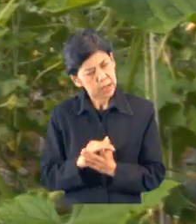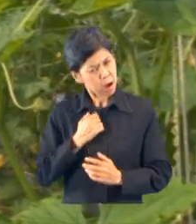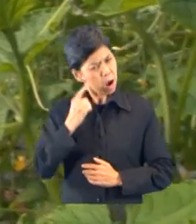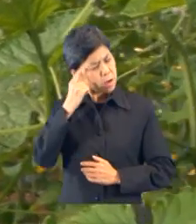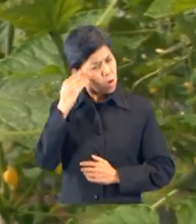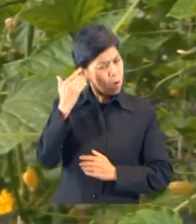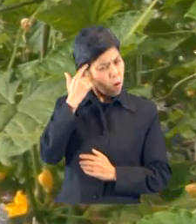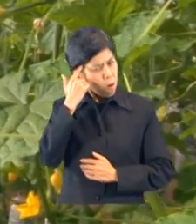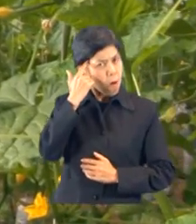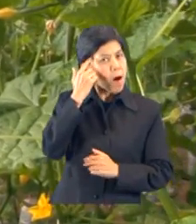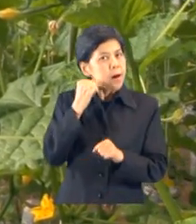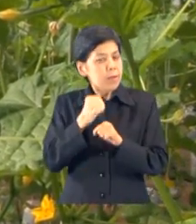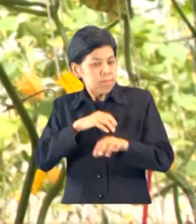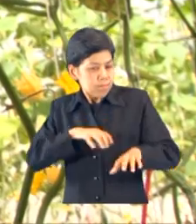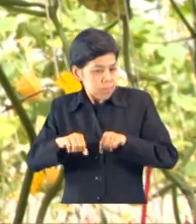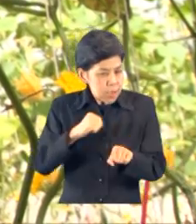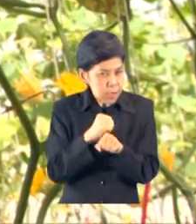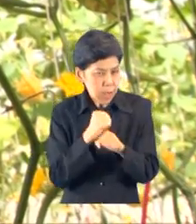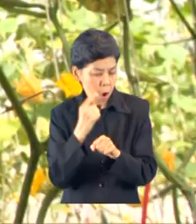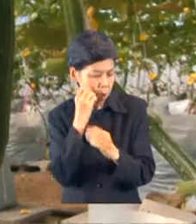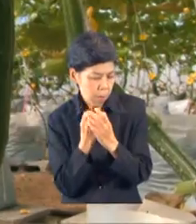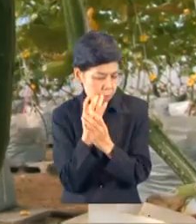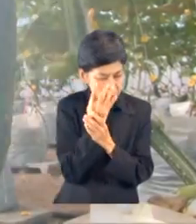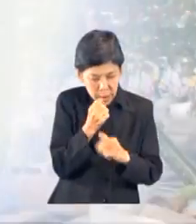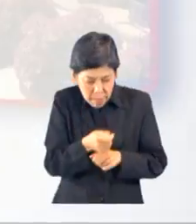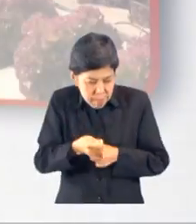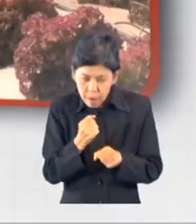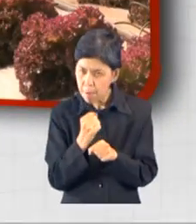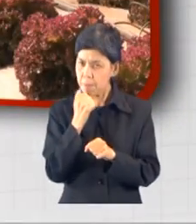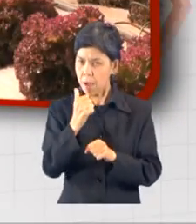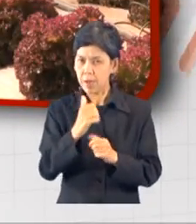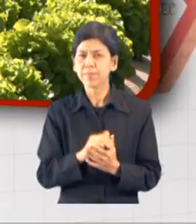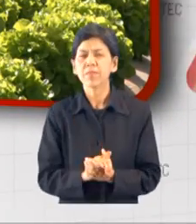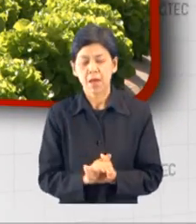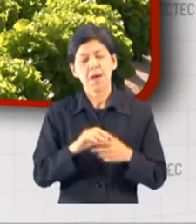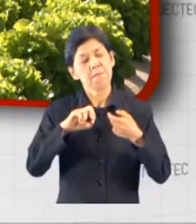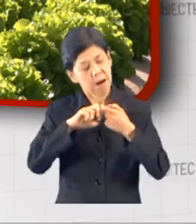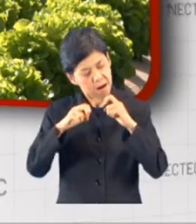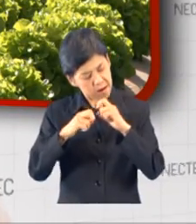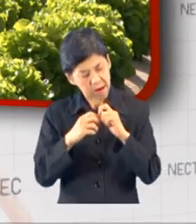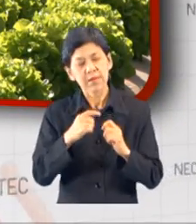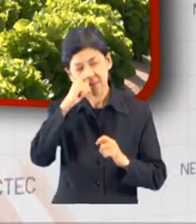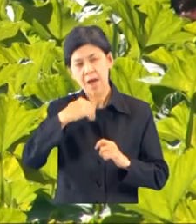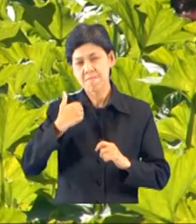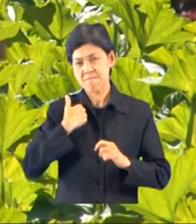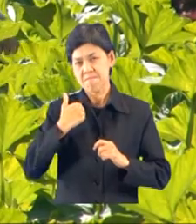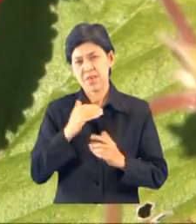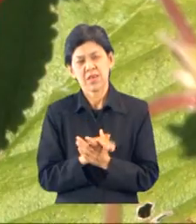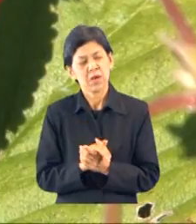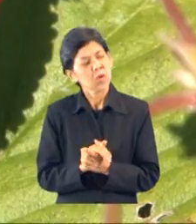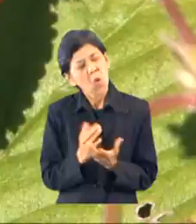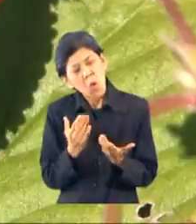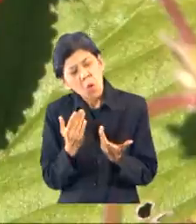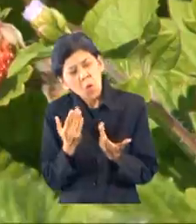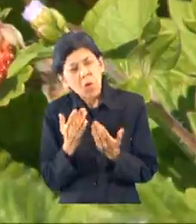ราทราบล่วงหน้าก่อนเราจะได้มีการเตรียมตัวมีการจัดการเรื่องพืชต่างได้ถูกต้อง ปัญหาหนึ่งของเกษตรกรรมไทยคือยังต้